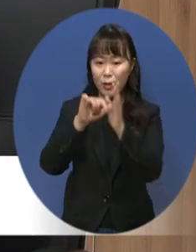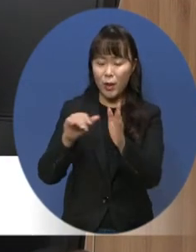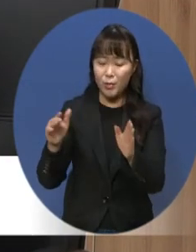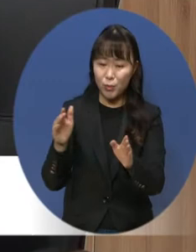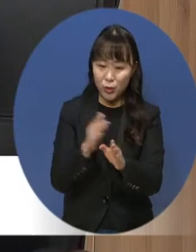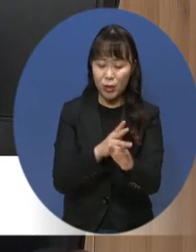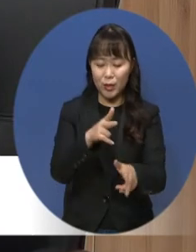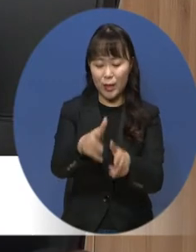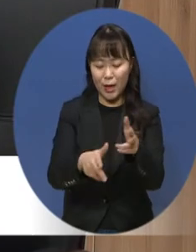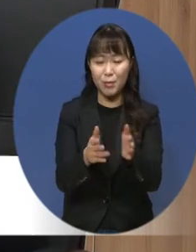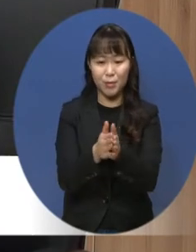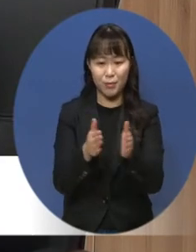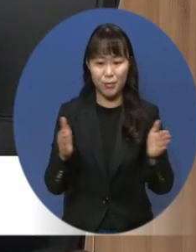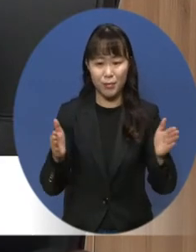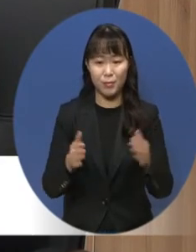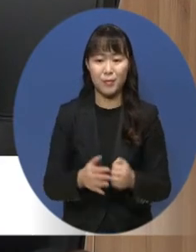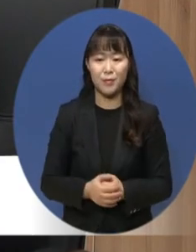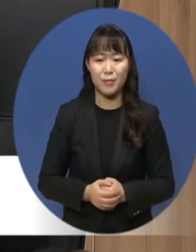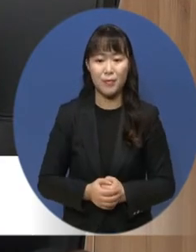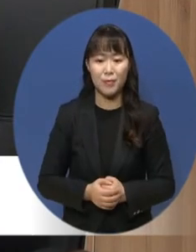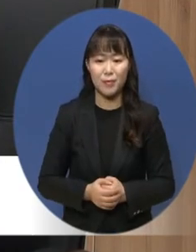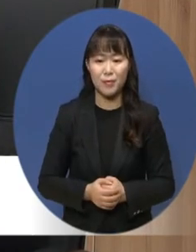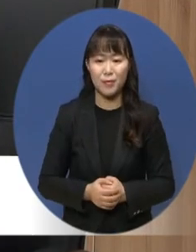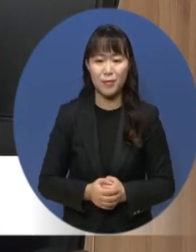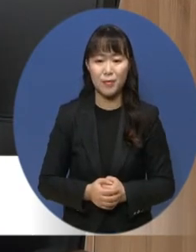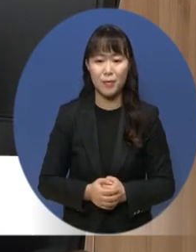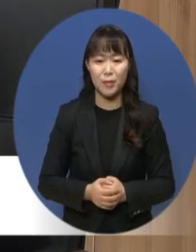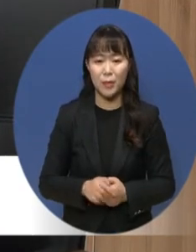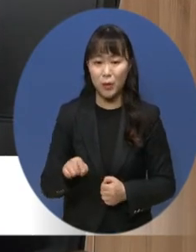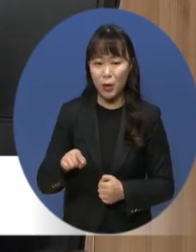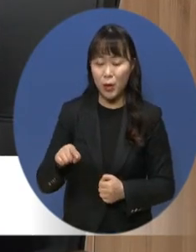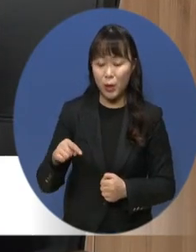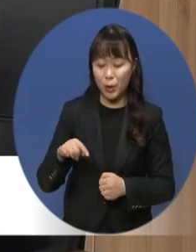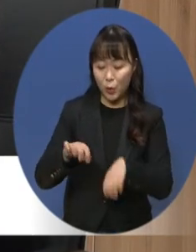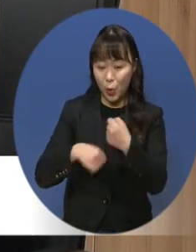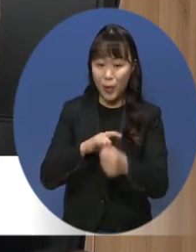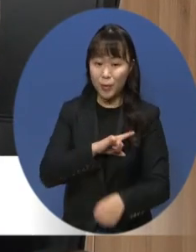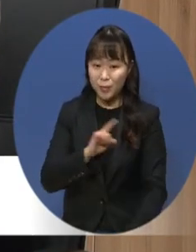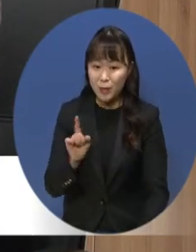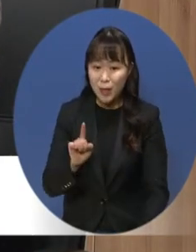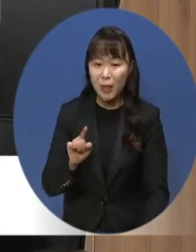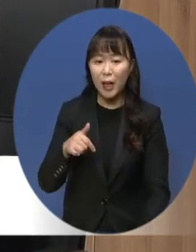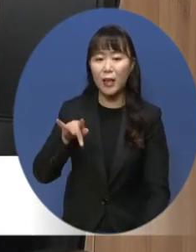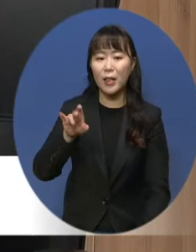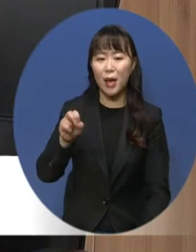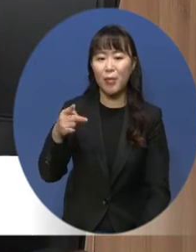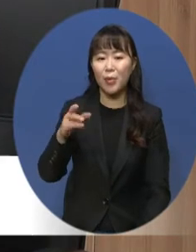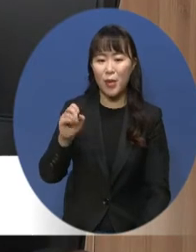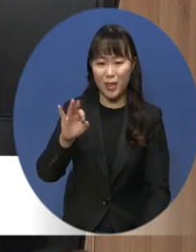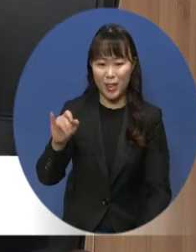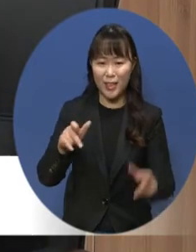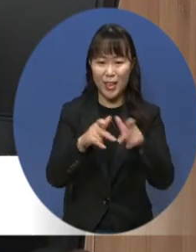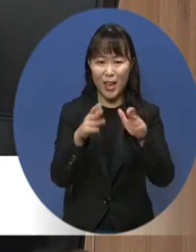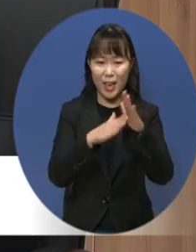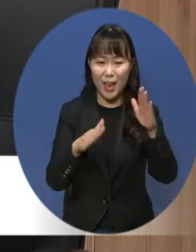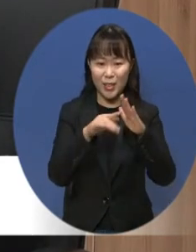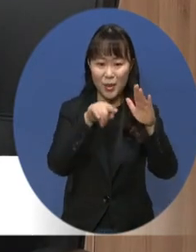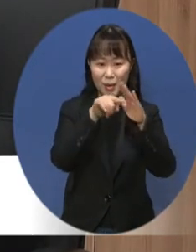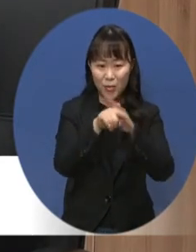2019년도부터 사업을 진행을 해왔고요. 반려로봇 감동이가 장애인 가정에 방문을